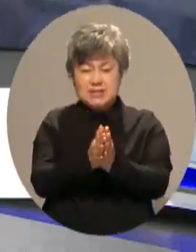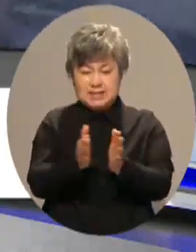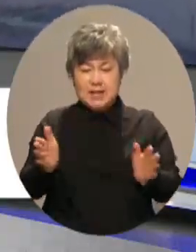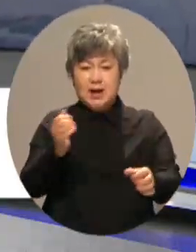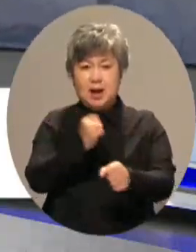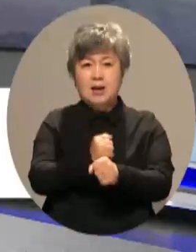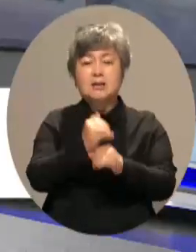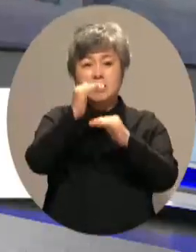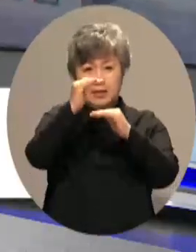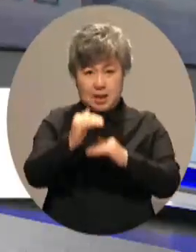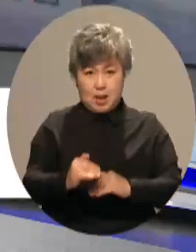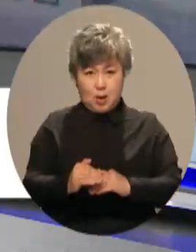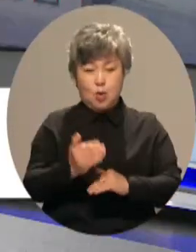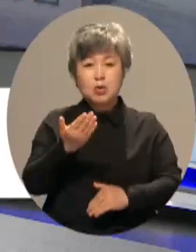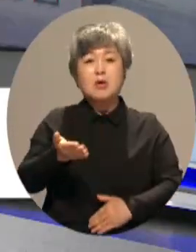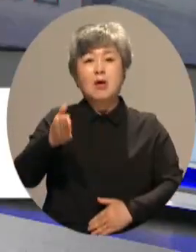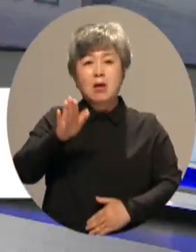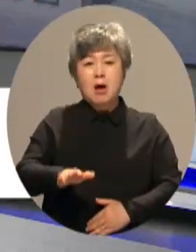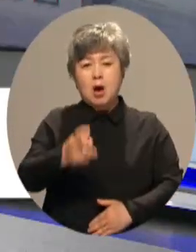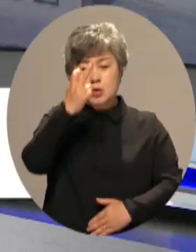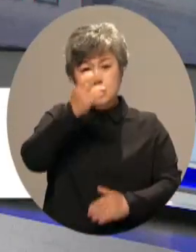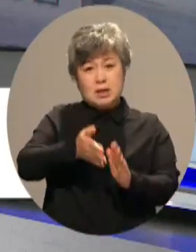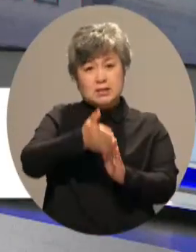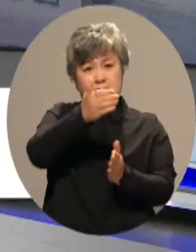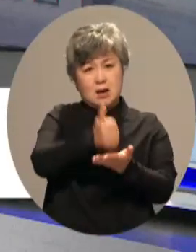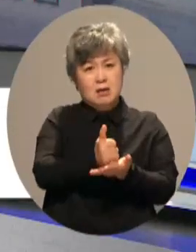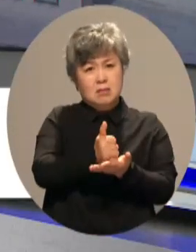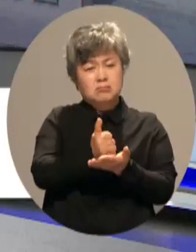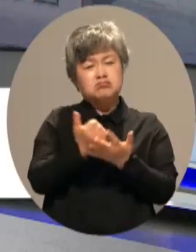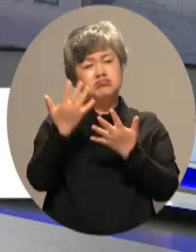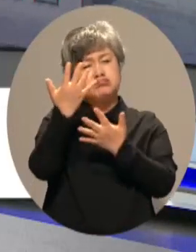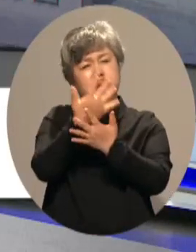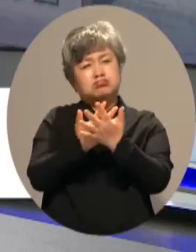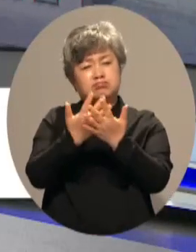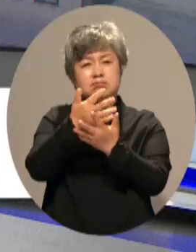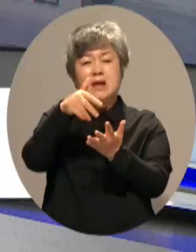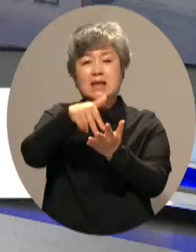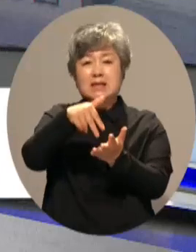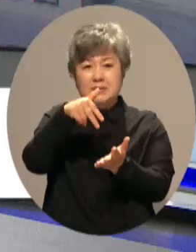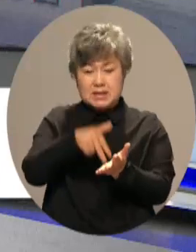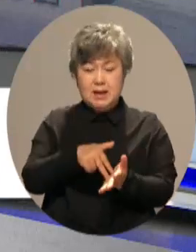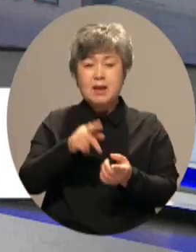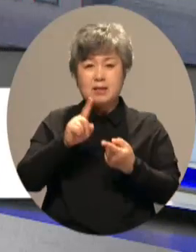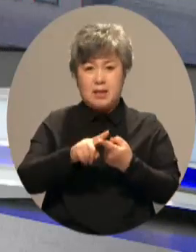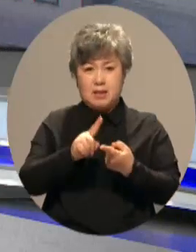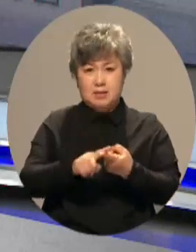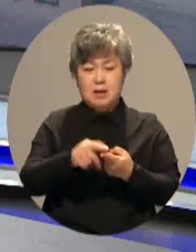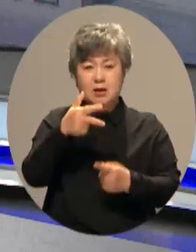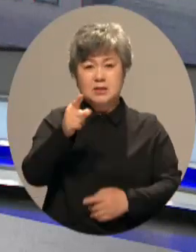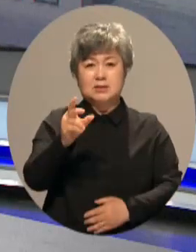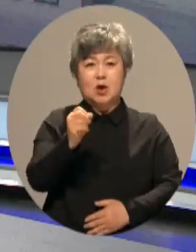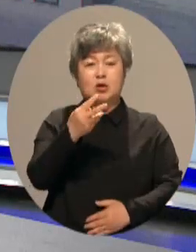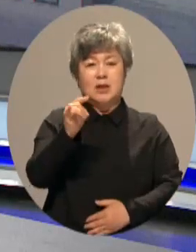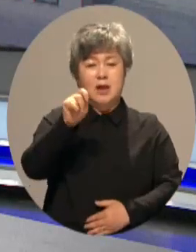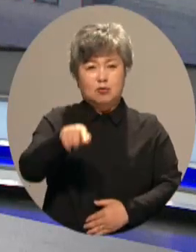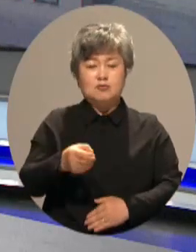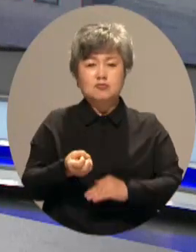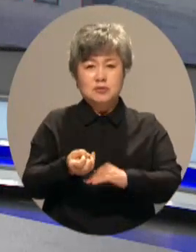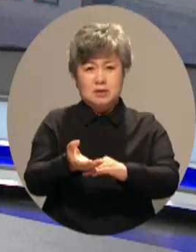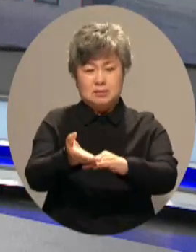알려졌습니다 하지만 최 시장은 여전히 애매모호한 입장을 취하고 있습니다 정태우 기자가